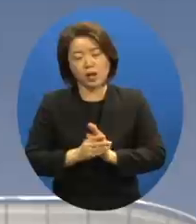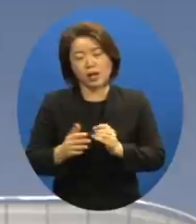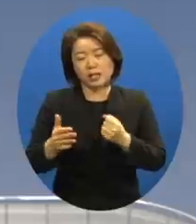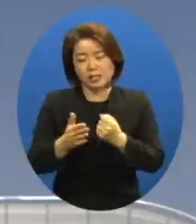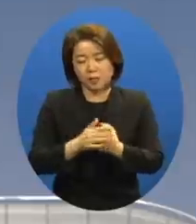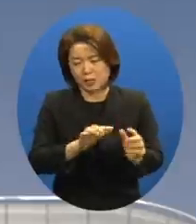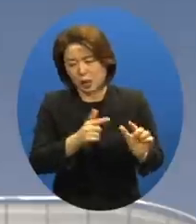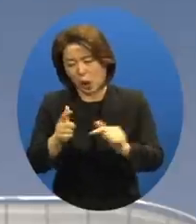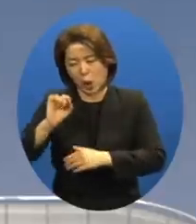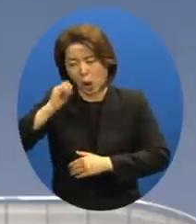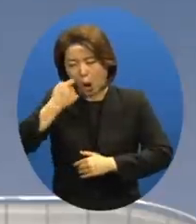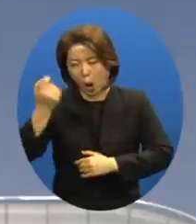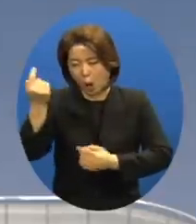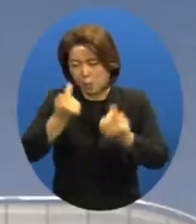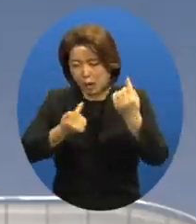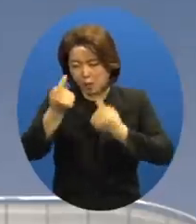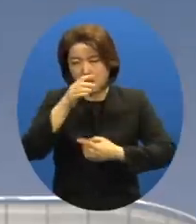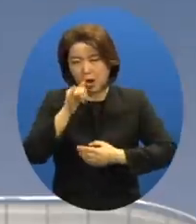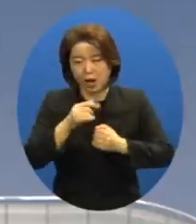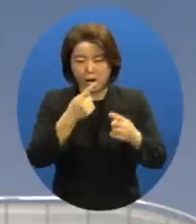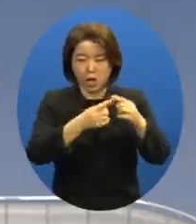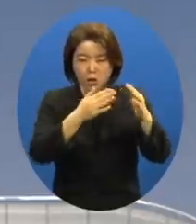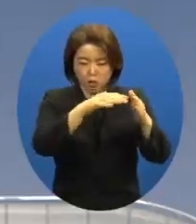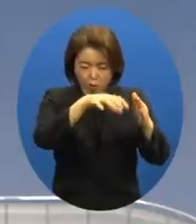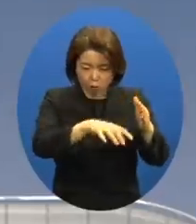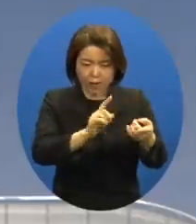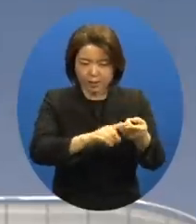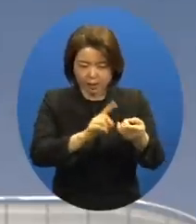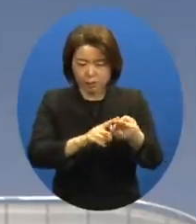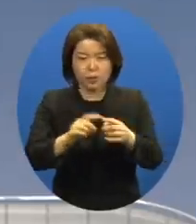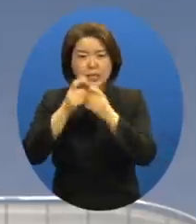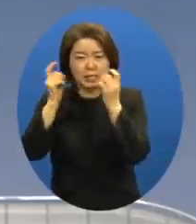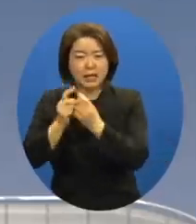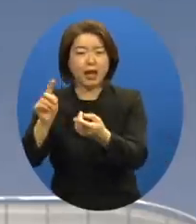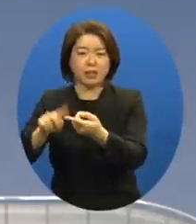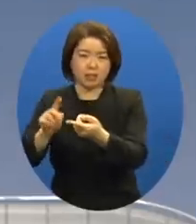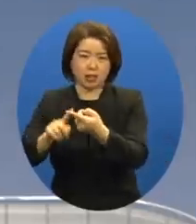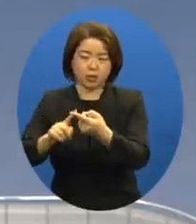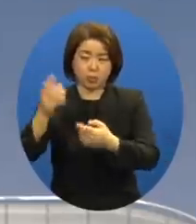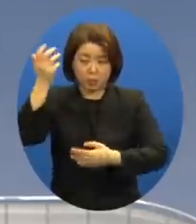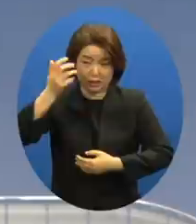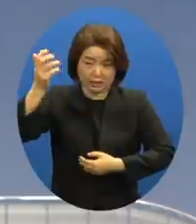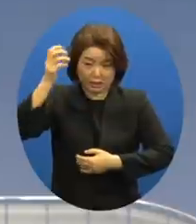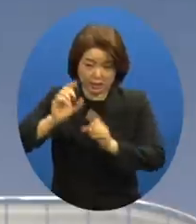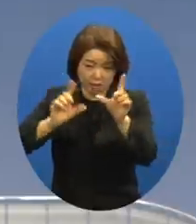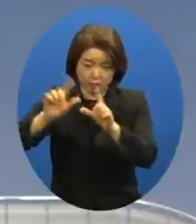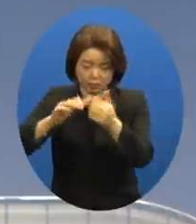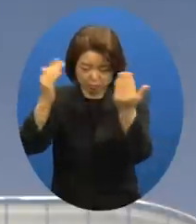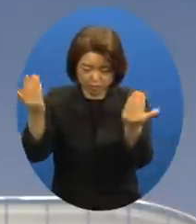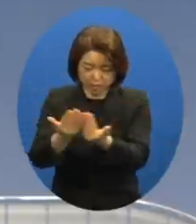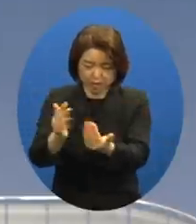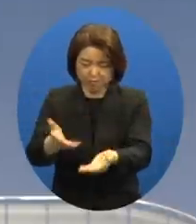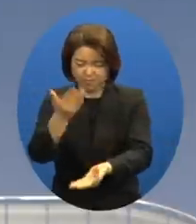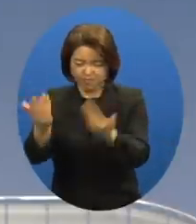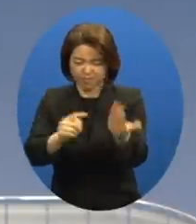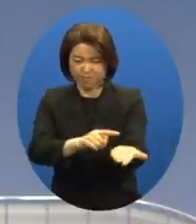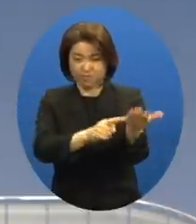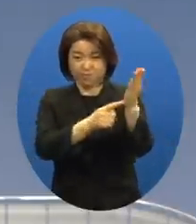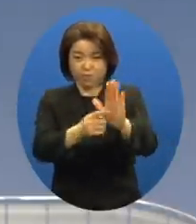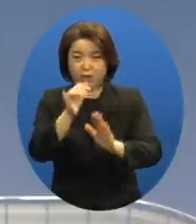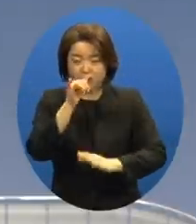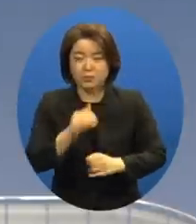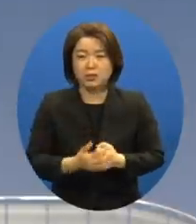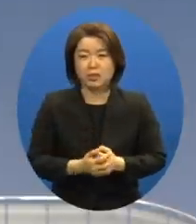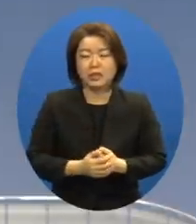지금 교회는 교회로 개인은 개인 대로 영적인 실상이다 드러납니다 진짜